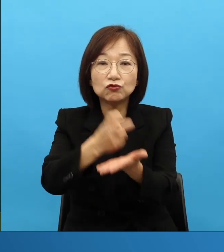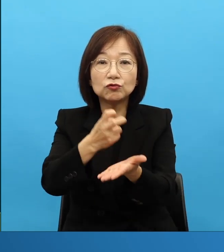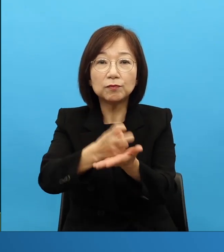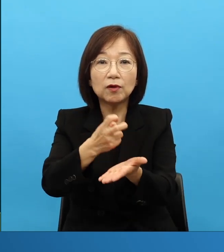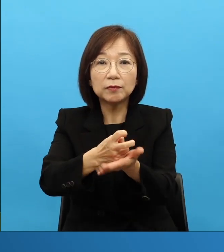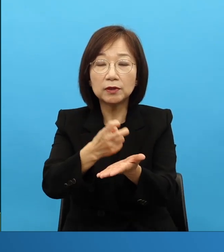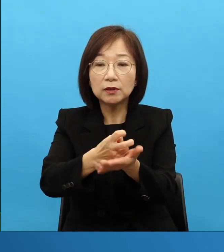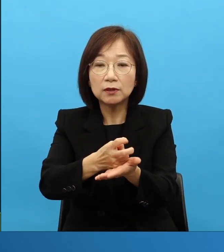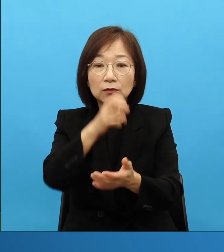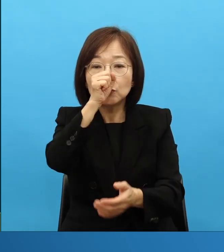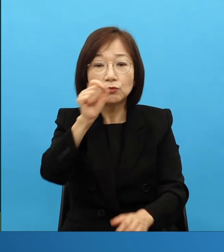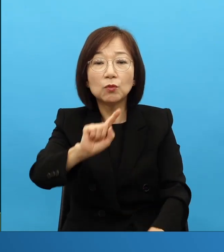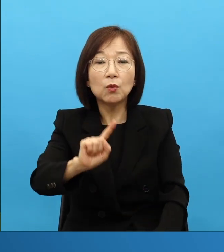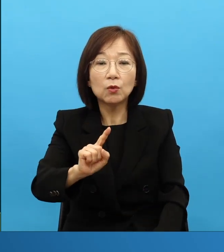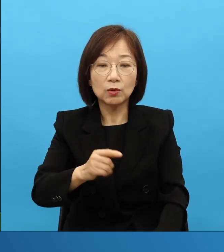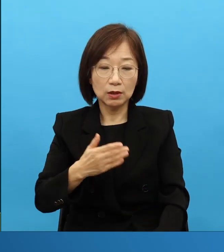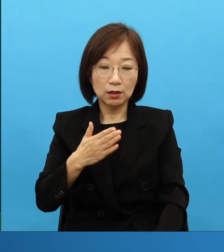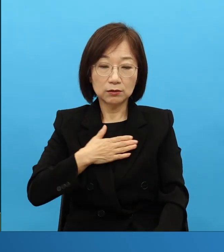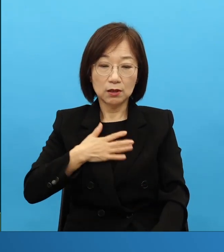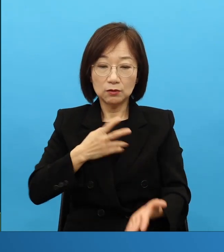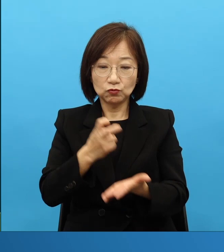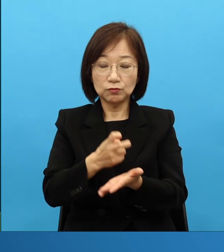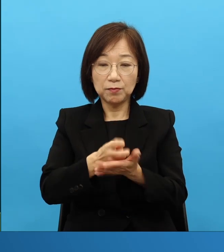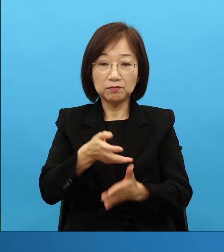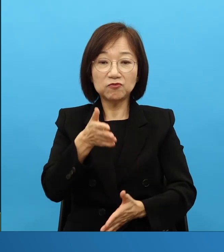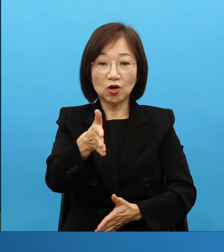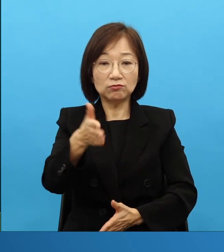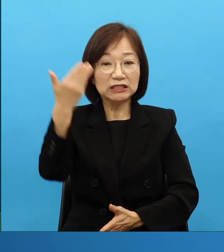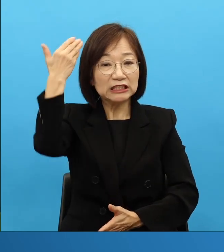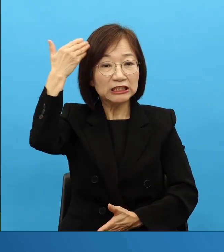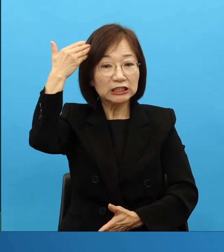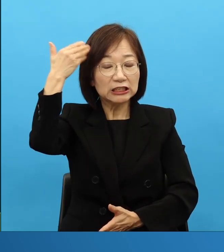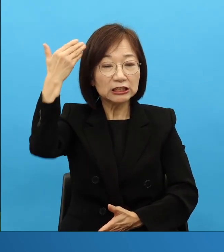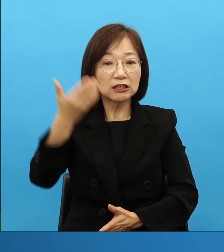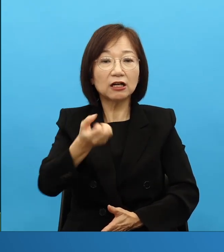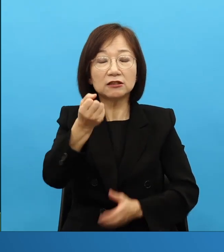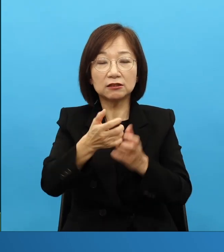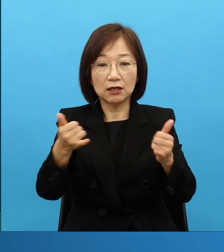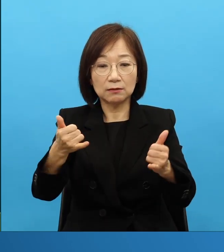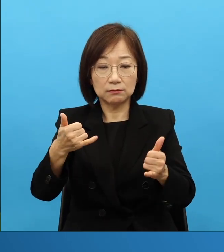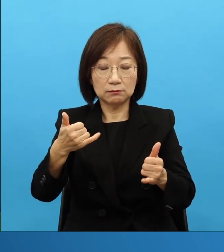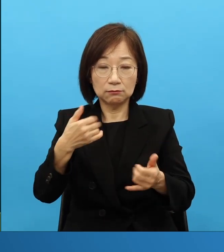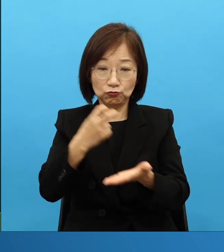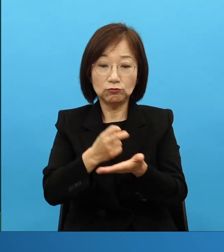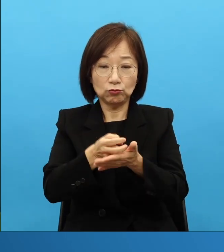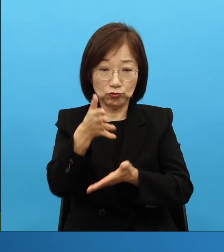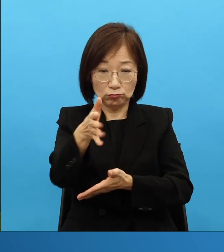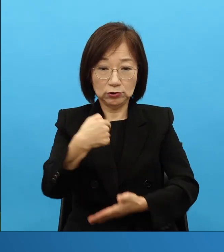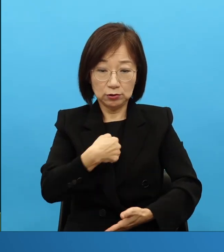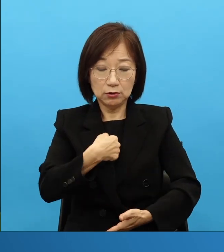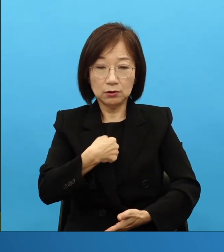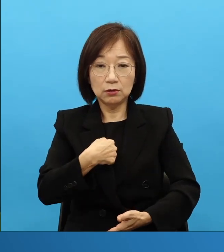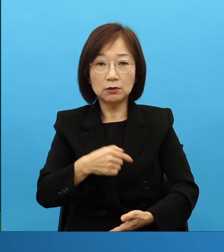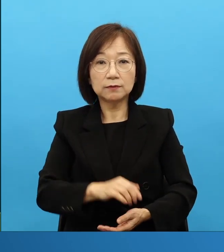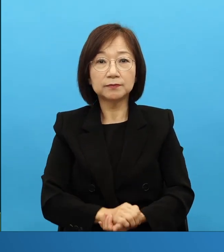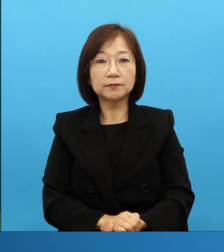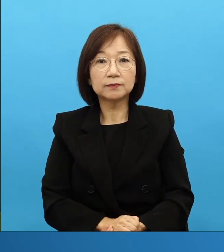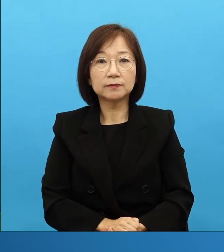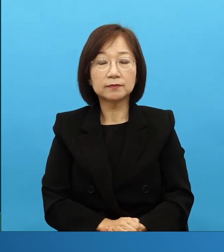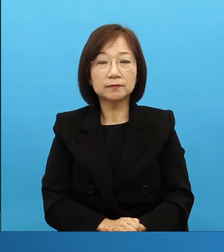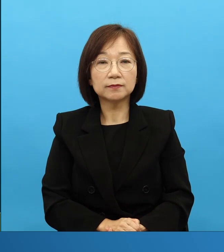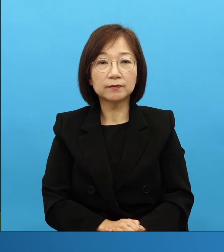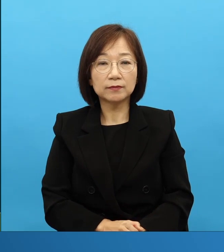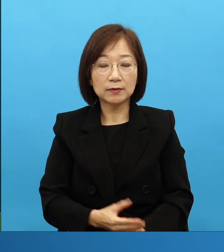asks 율법학자야 물었잖아요. at the very end that what has following all your laws given you? 복음은 대충